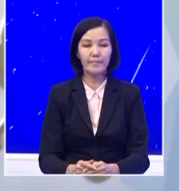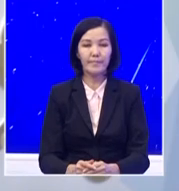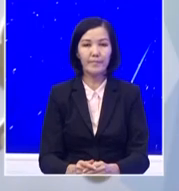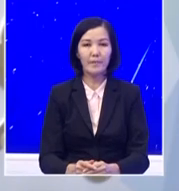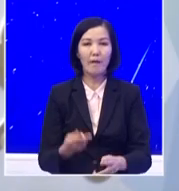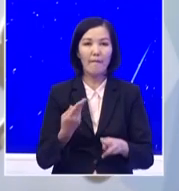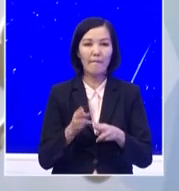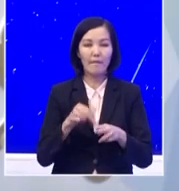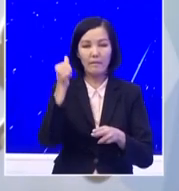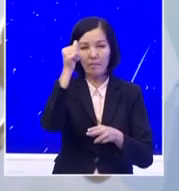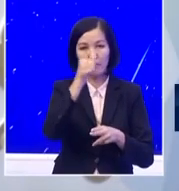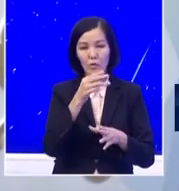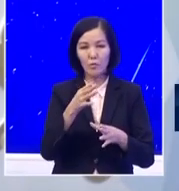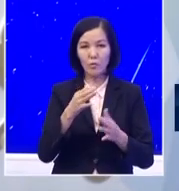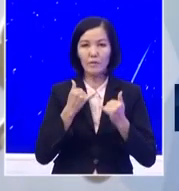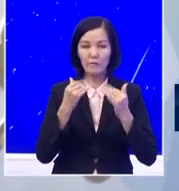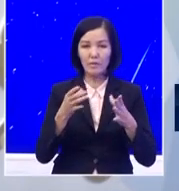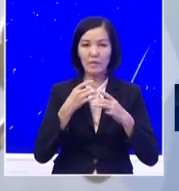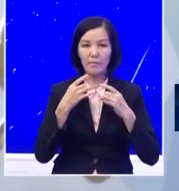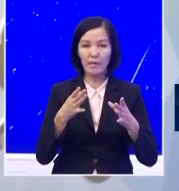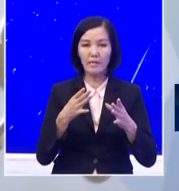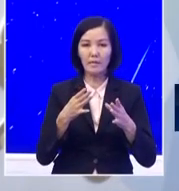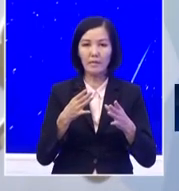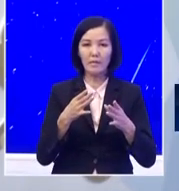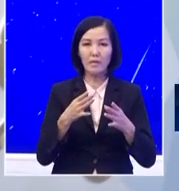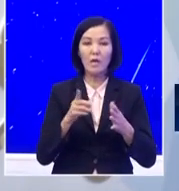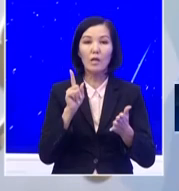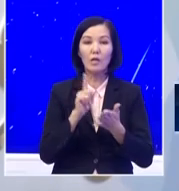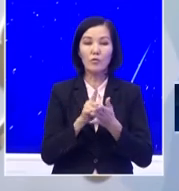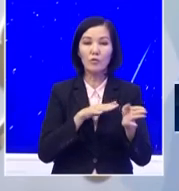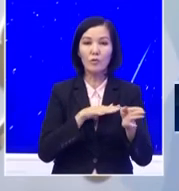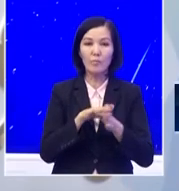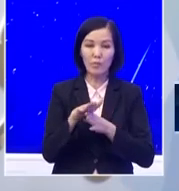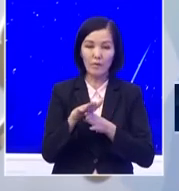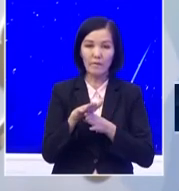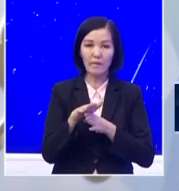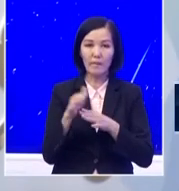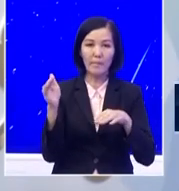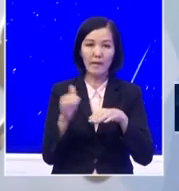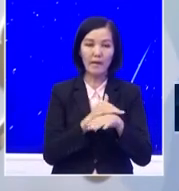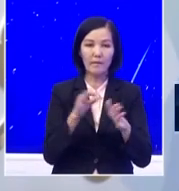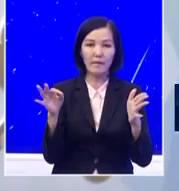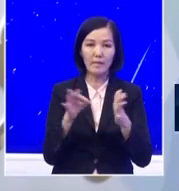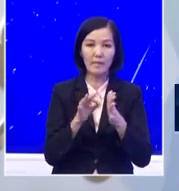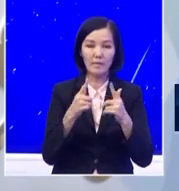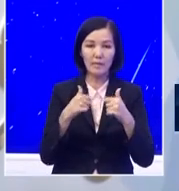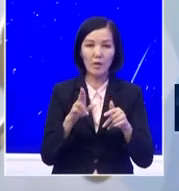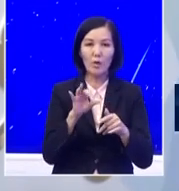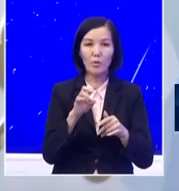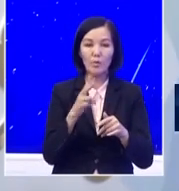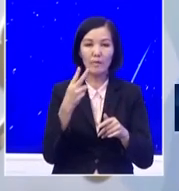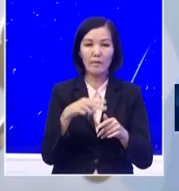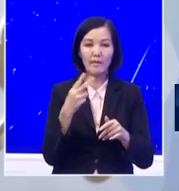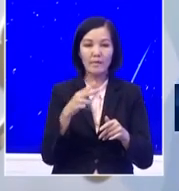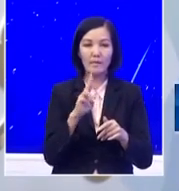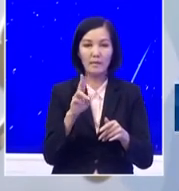В этом году священный праздник Курбанайт был проведен на должном уровне. Специально для этого праздника в благотворительных целях был создан сайт